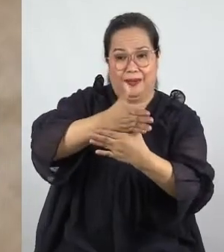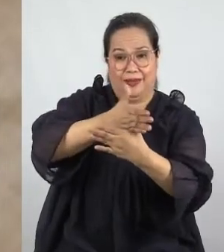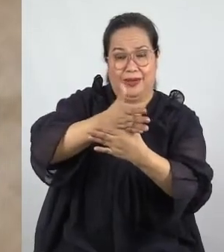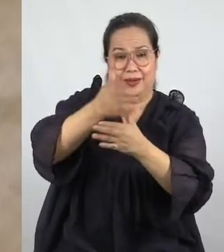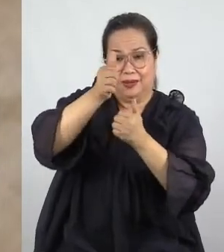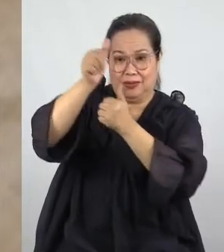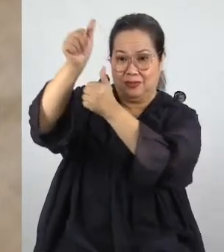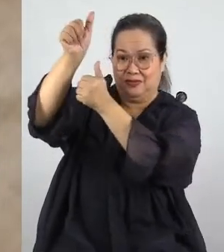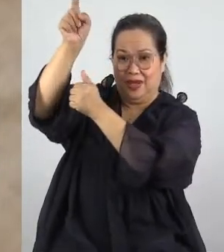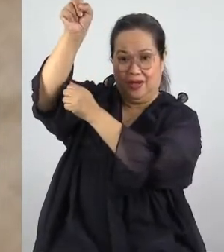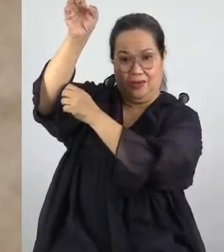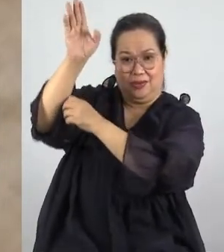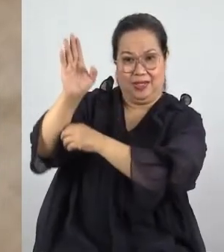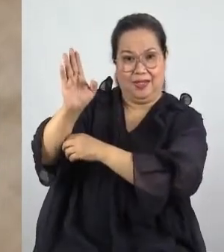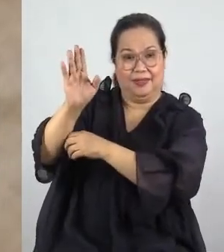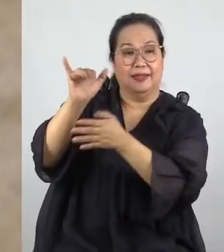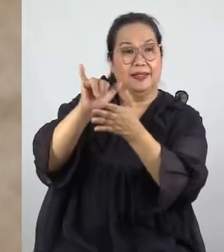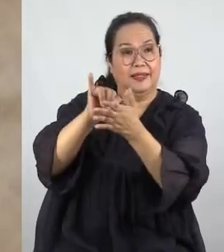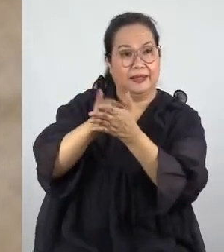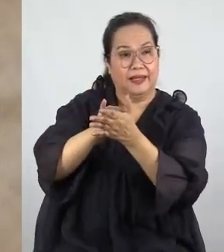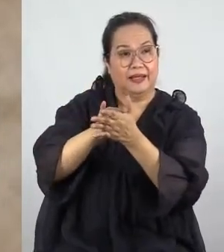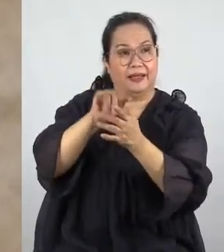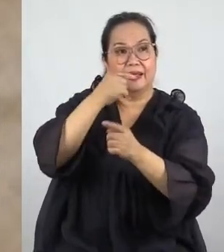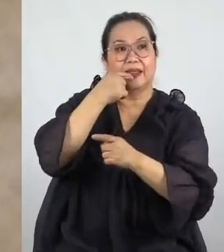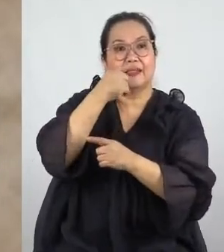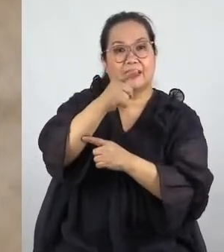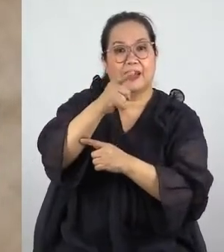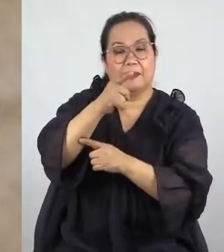sa Diyos. Yun po ang sinasabi dito na weight.